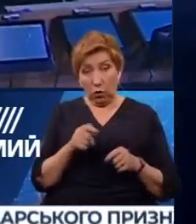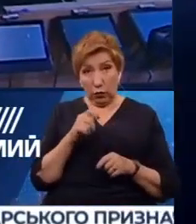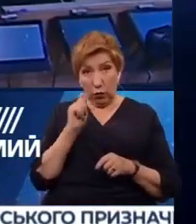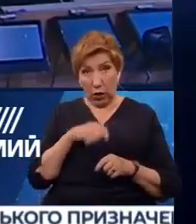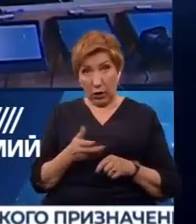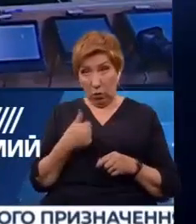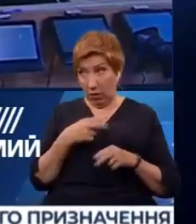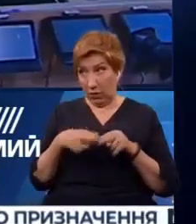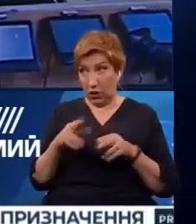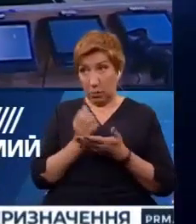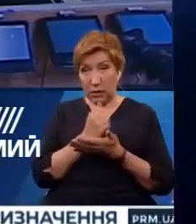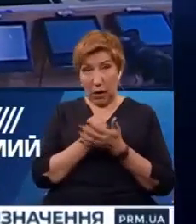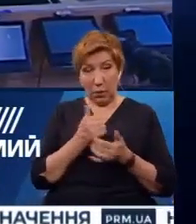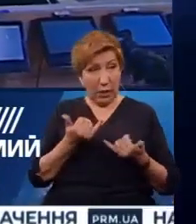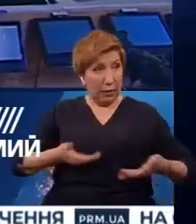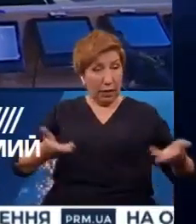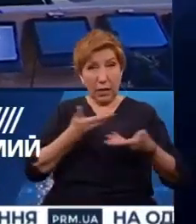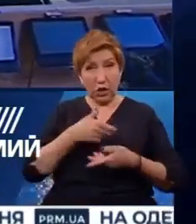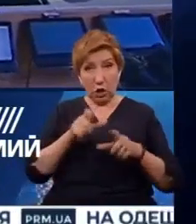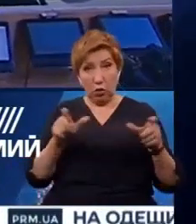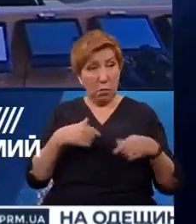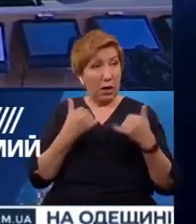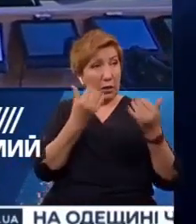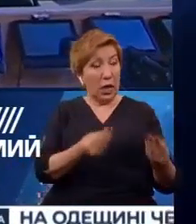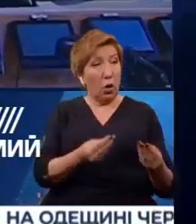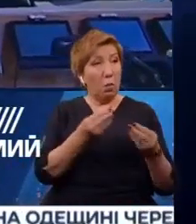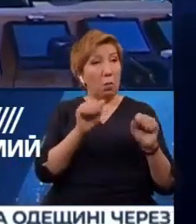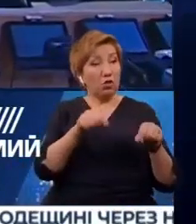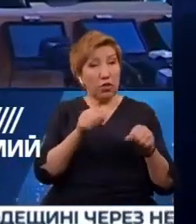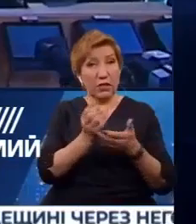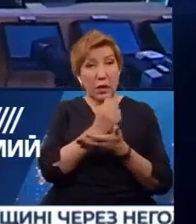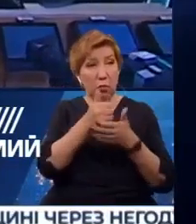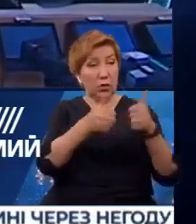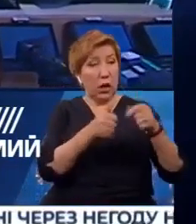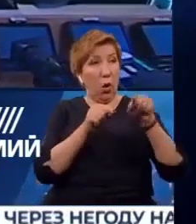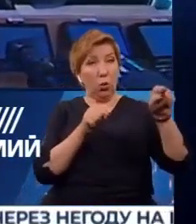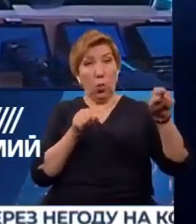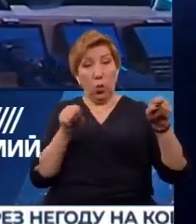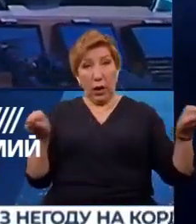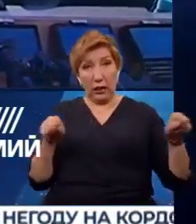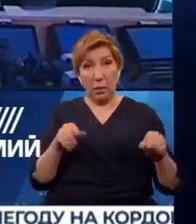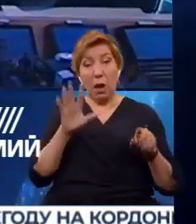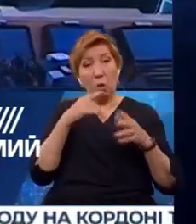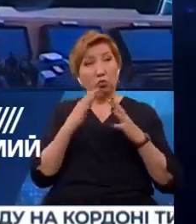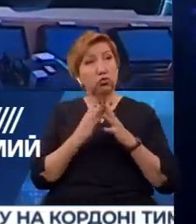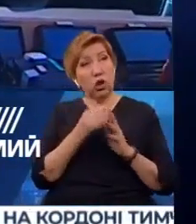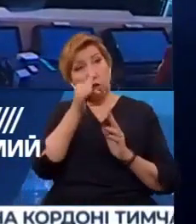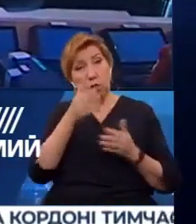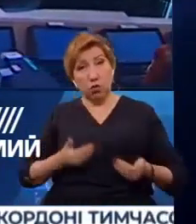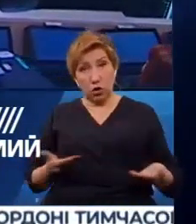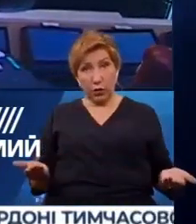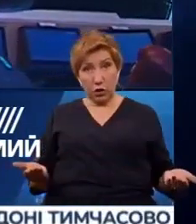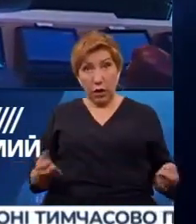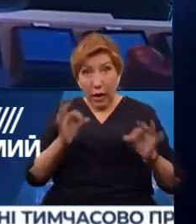Ми втрачаємо заробітки для наших людей. Ми даємо можливість заробляти нашим конкурентам, а потім кажемо, село не може